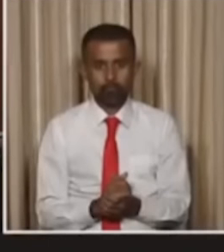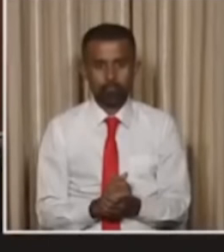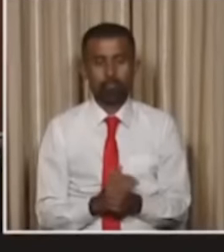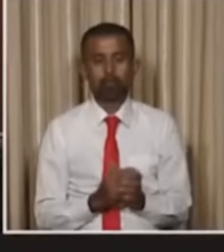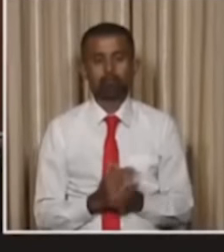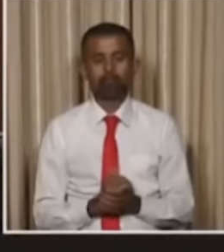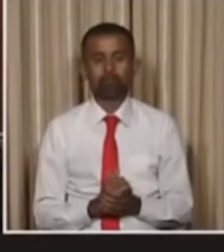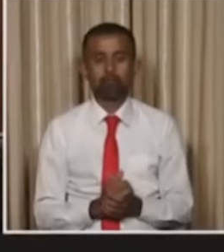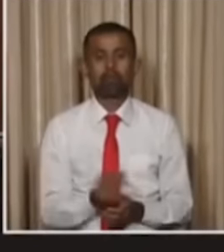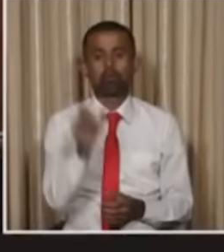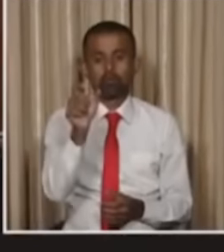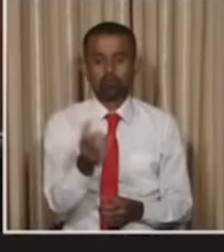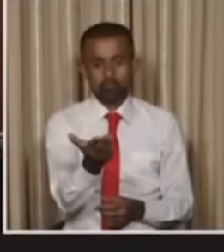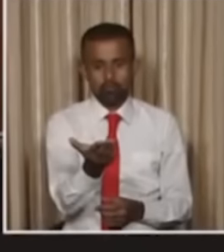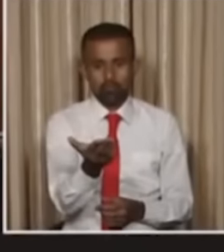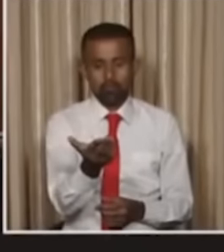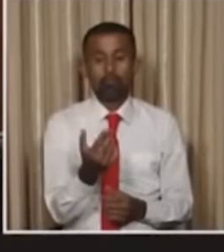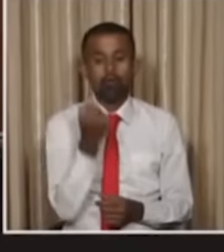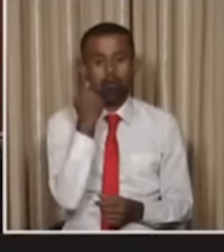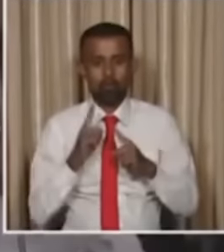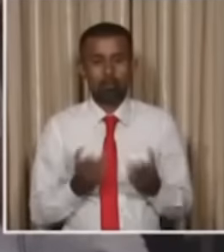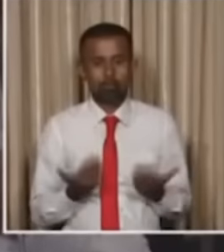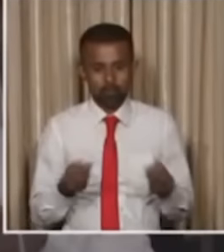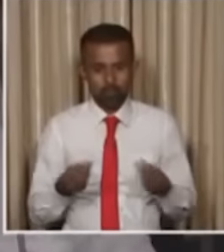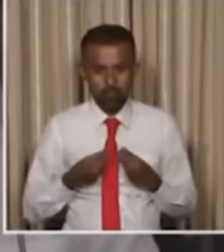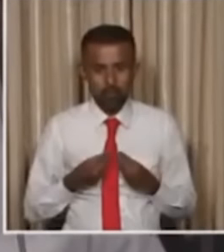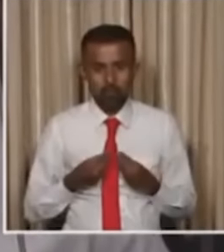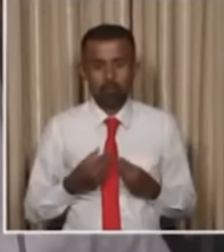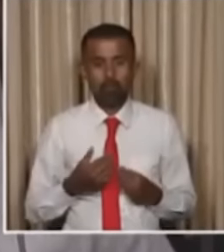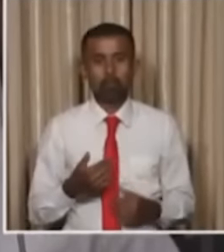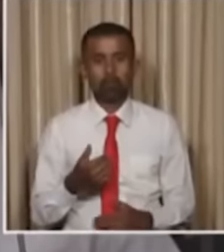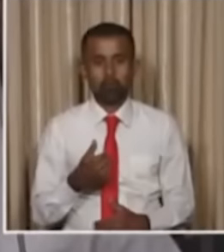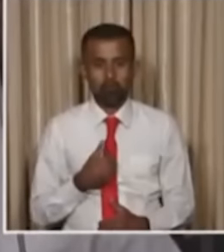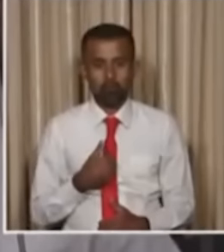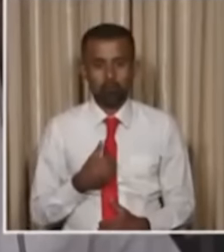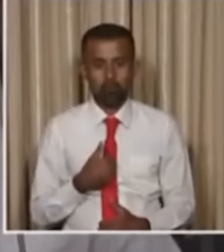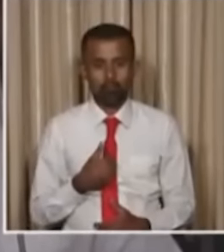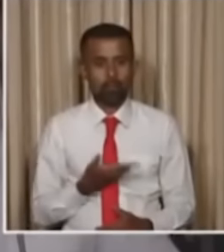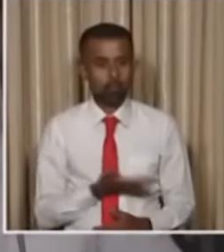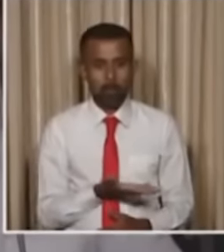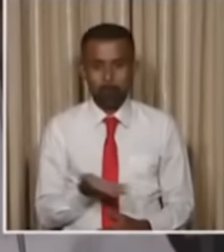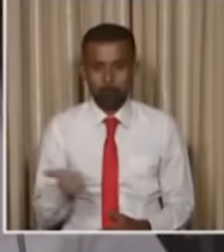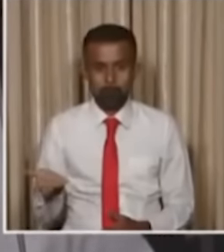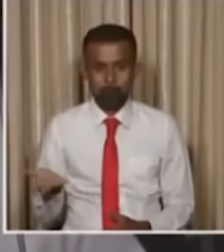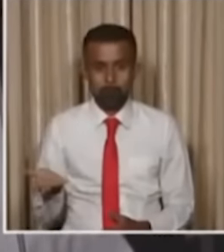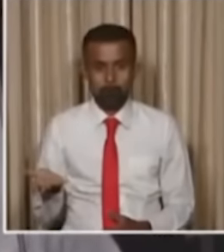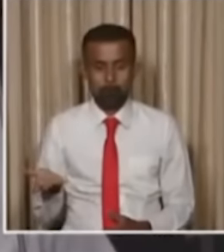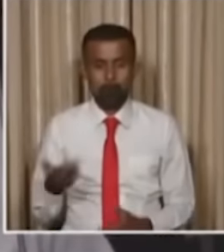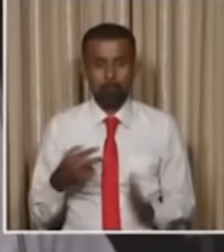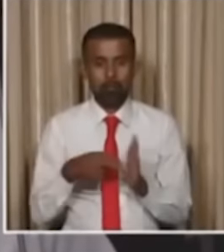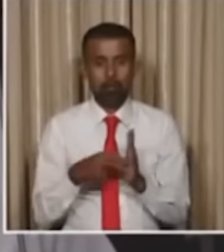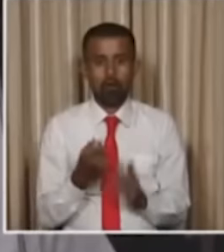මන්ත්‍රීතුමා ඔබතුමා මොකද්ද පොයින්ට් ඔෆ් ඕඩර් මිලේ මන්ත්‍රීතුමා? දැන් මම දැන් මේ